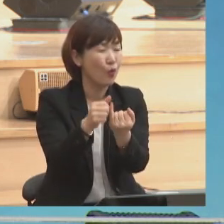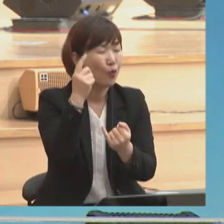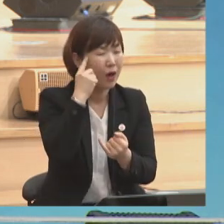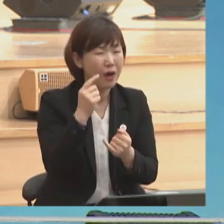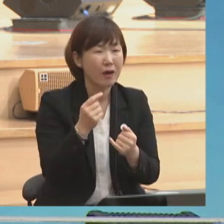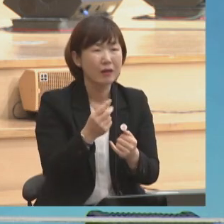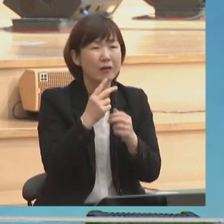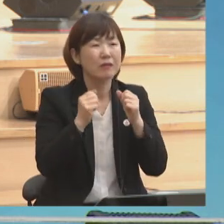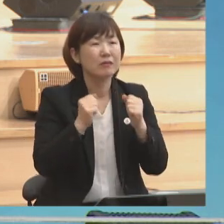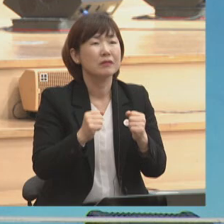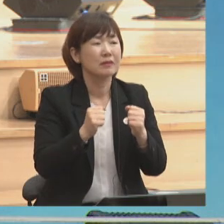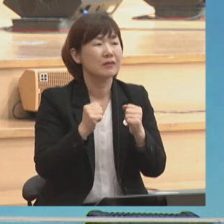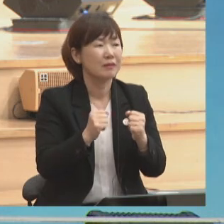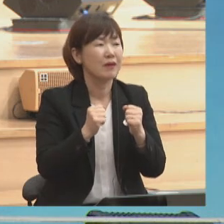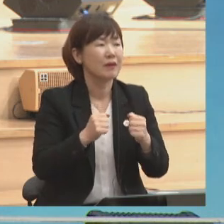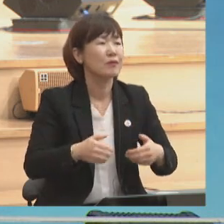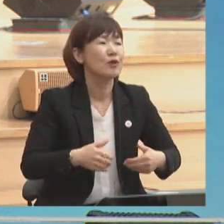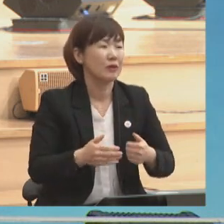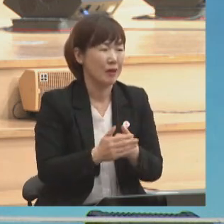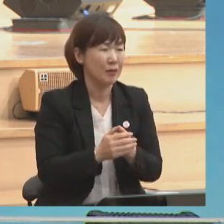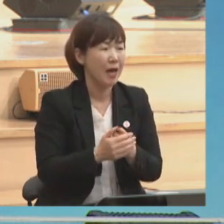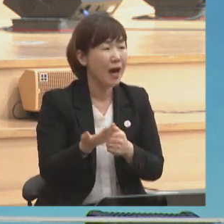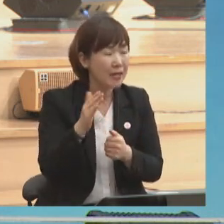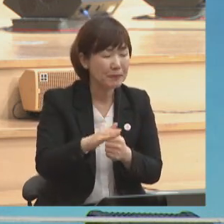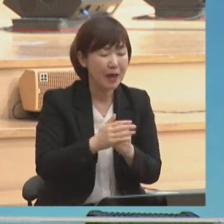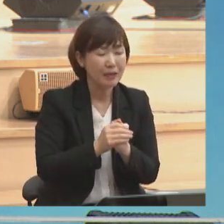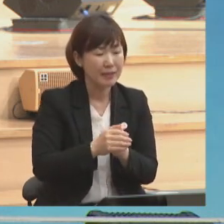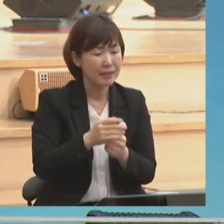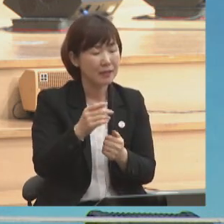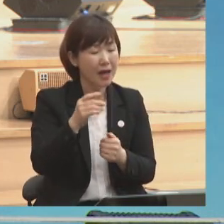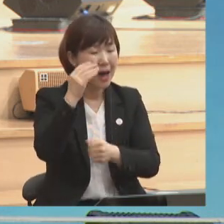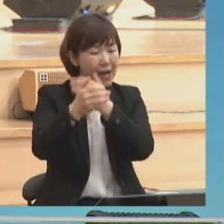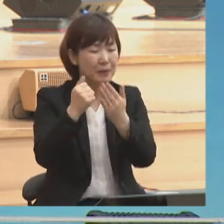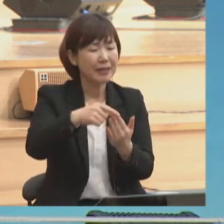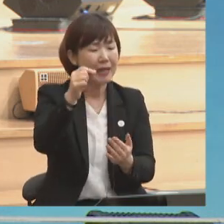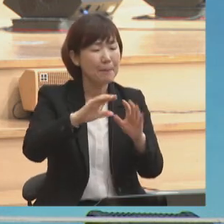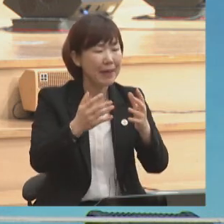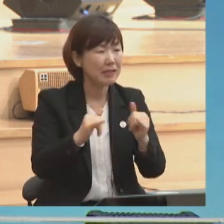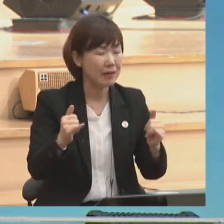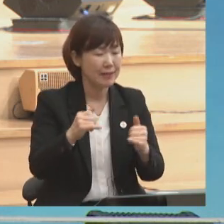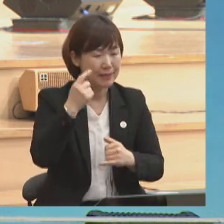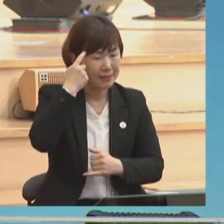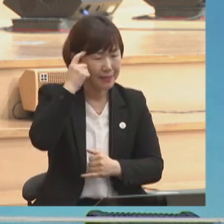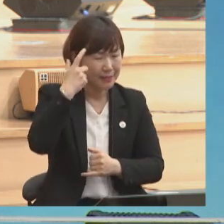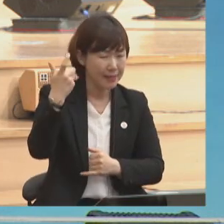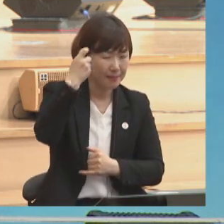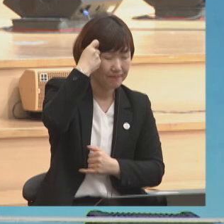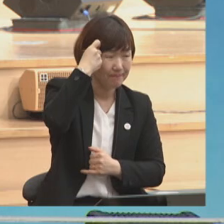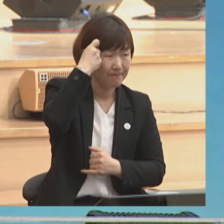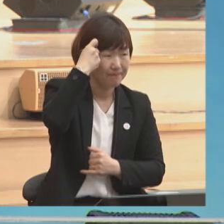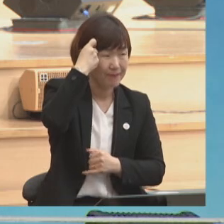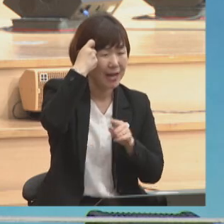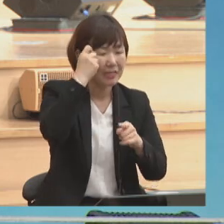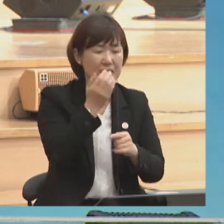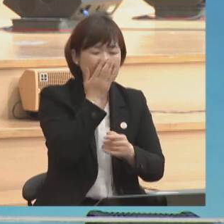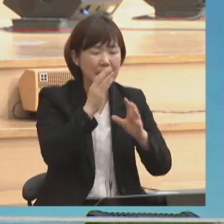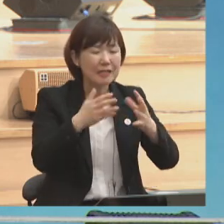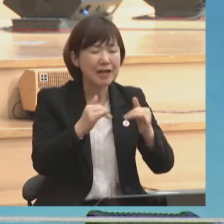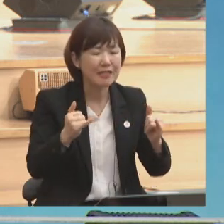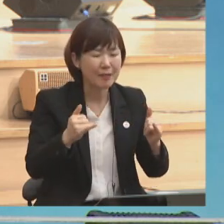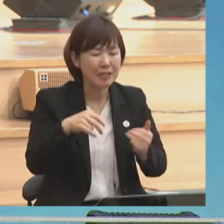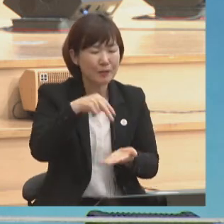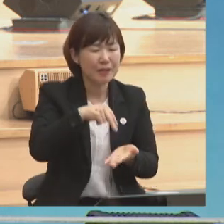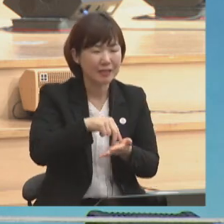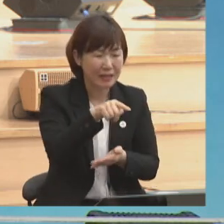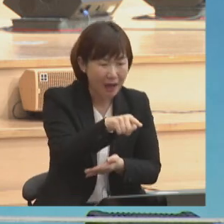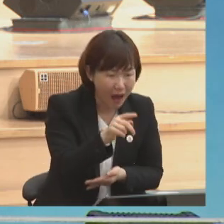그러나 선민의식, 하나님이 택한 백성이라는 이 의식이 가득했던 이 이스라엘 백성들에게 너무너무